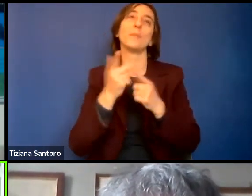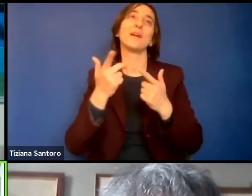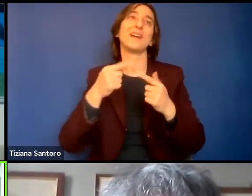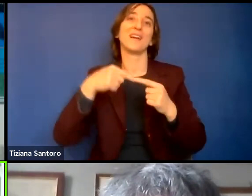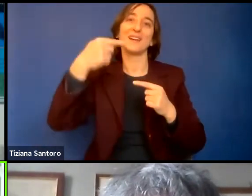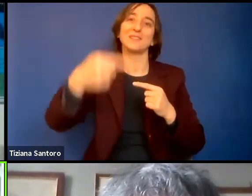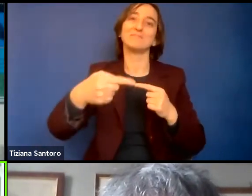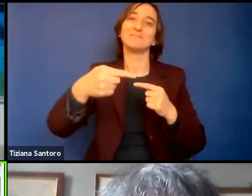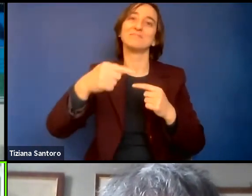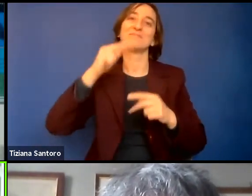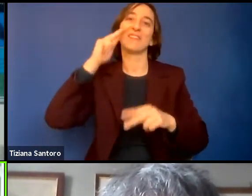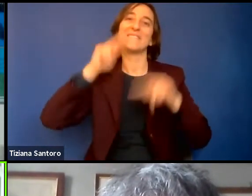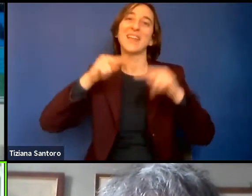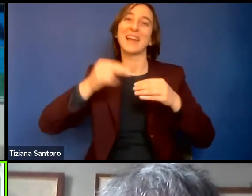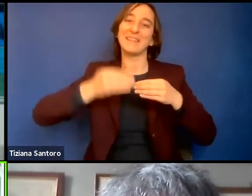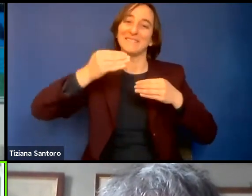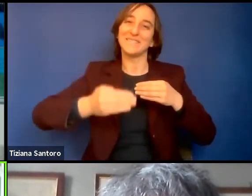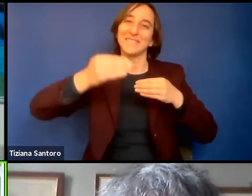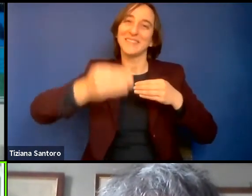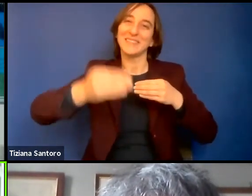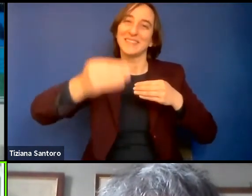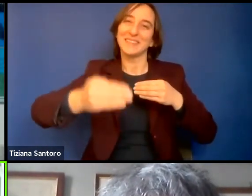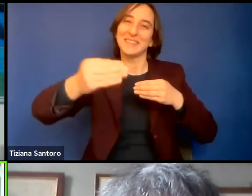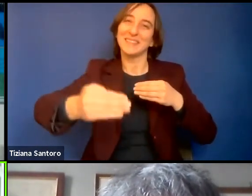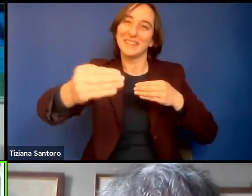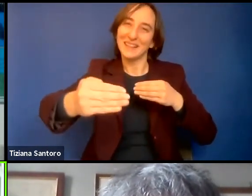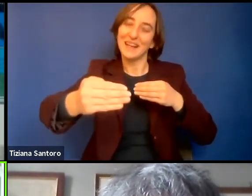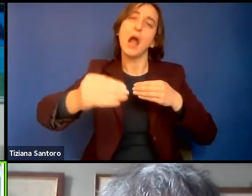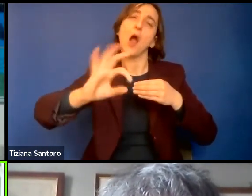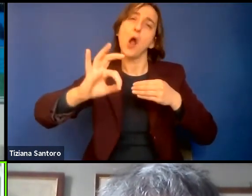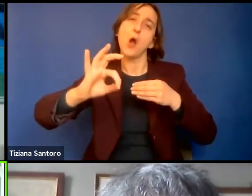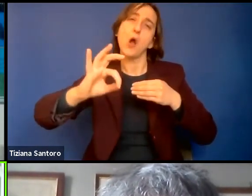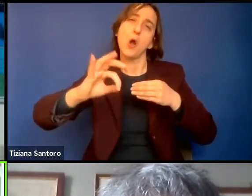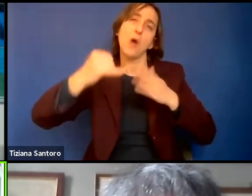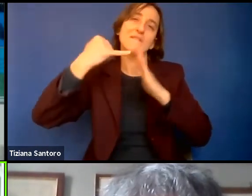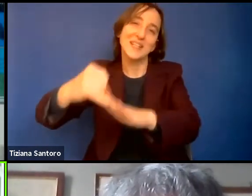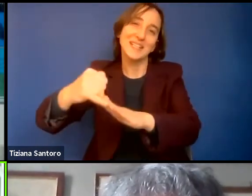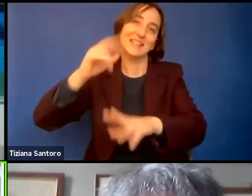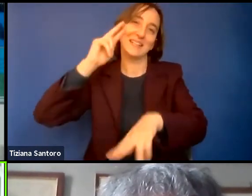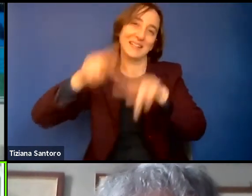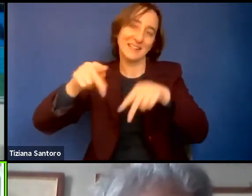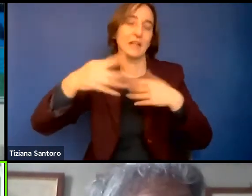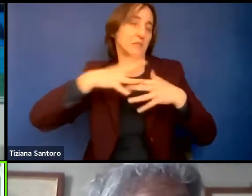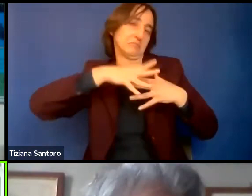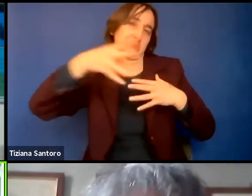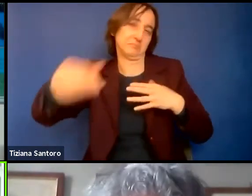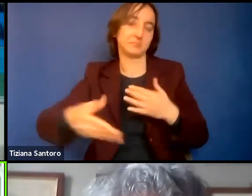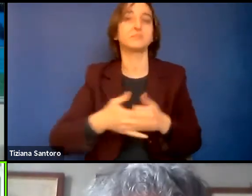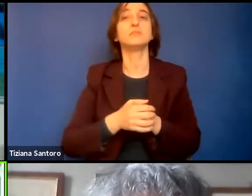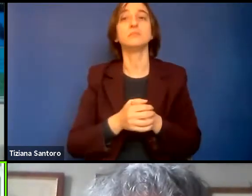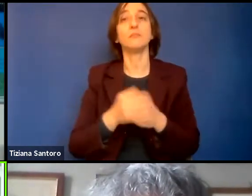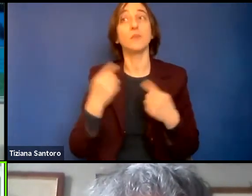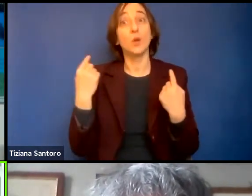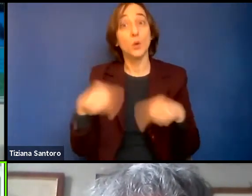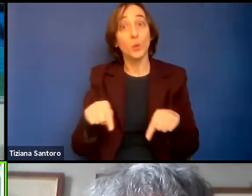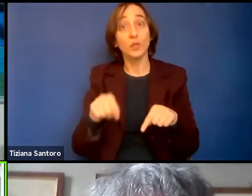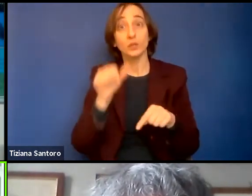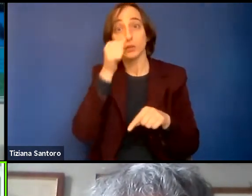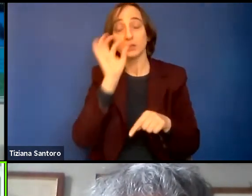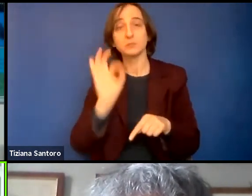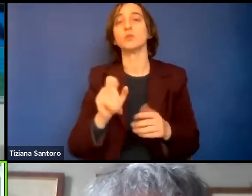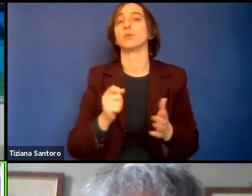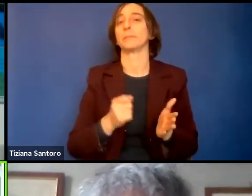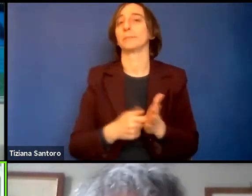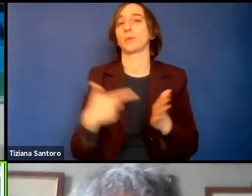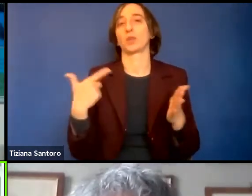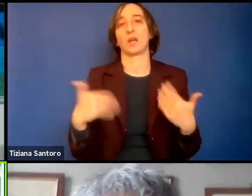itinere e quindi per noi questo progetto, questa azione è molto importante perché